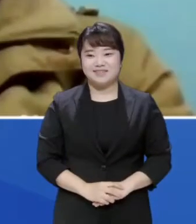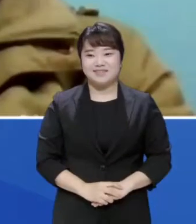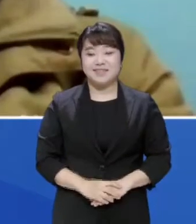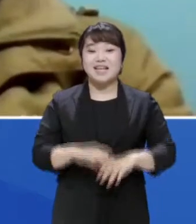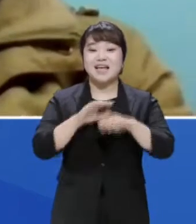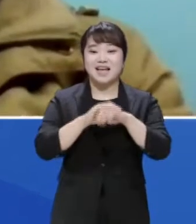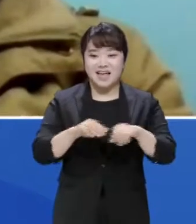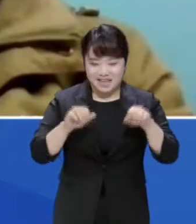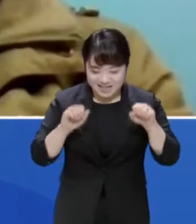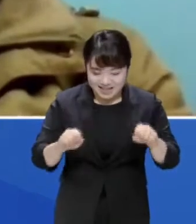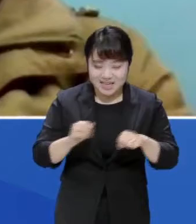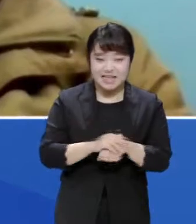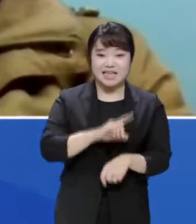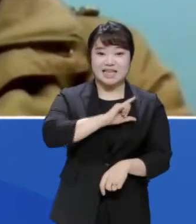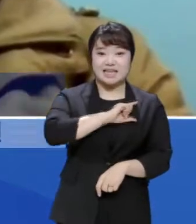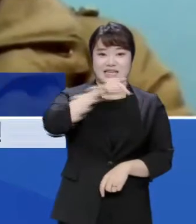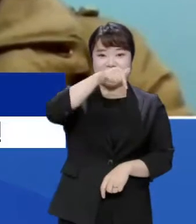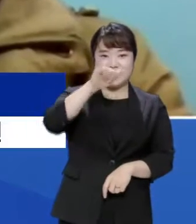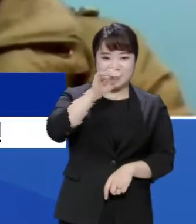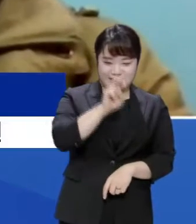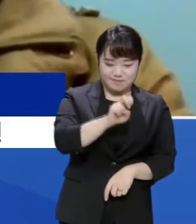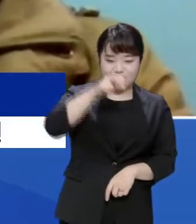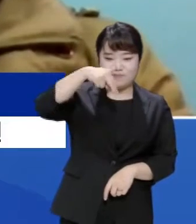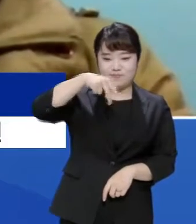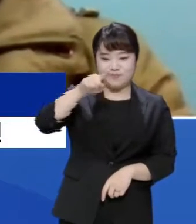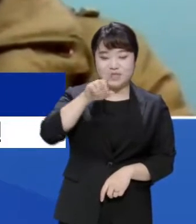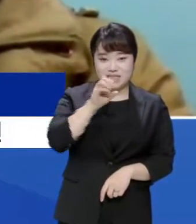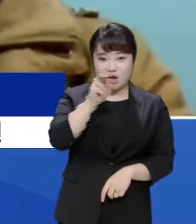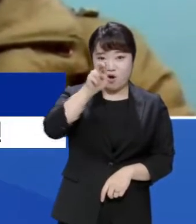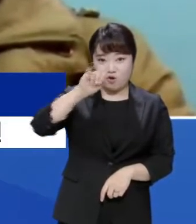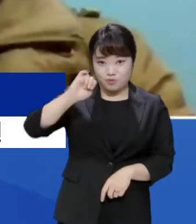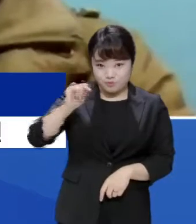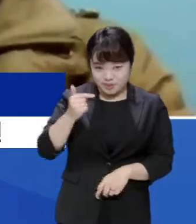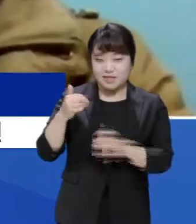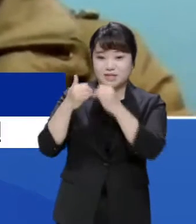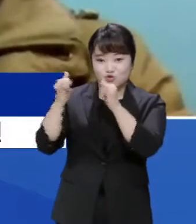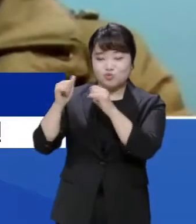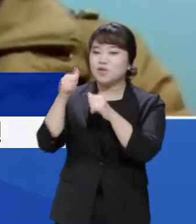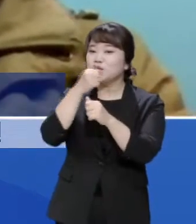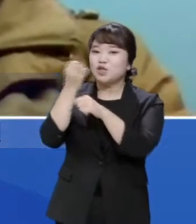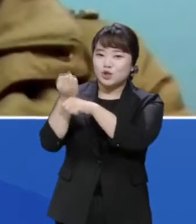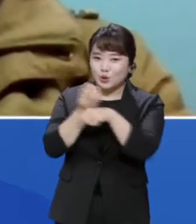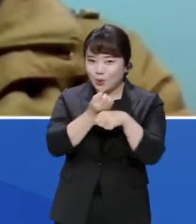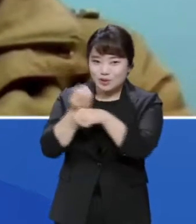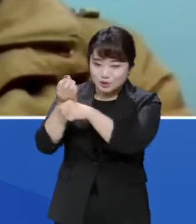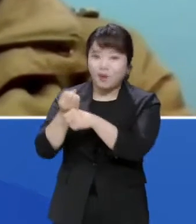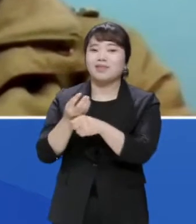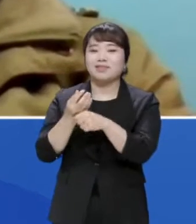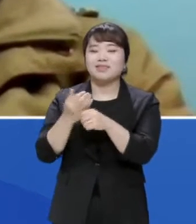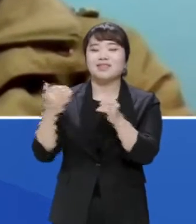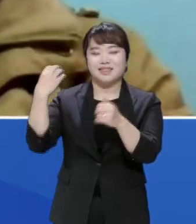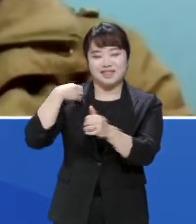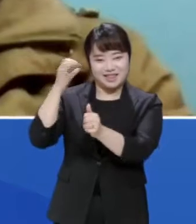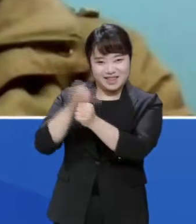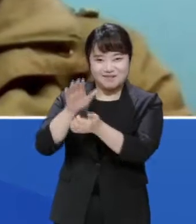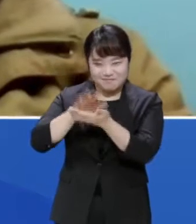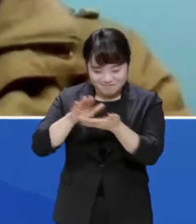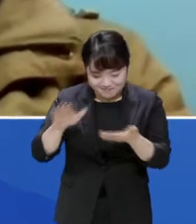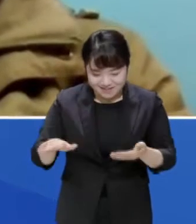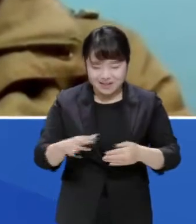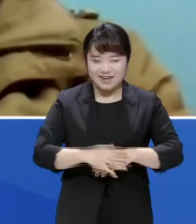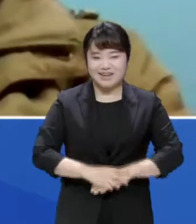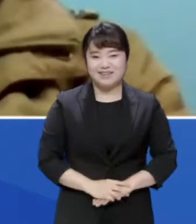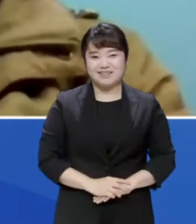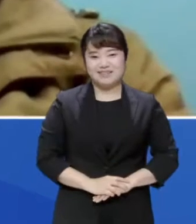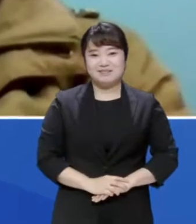네, 안녕하세요. 주민통신원 김정민입니다. 반갑습니다. 네, 반갑습니다. 그동안 잘 지내셨죠? 네, 먼저 새해 복 많이